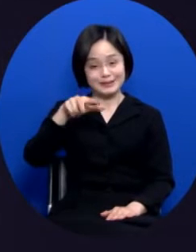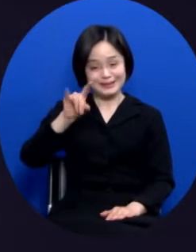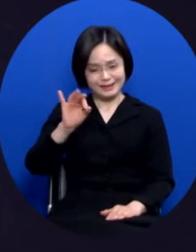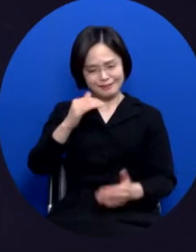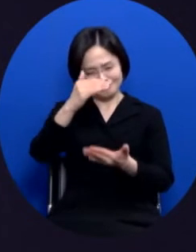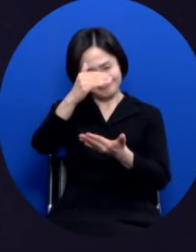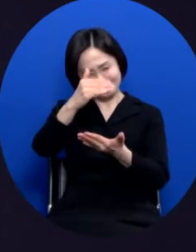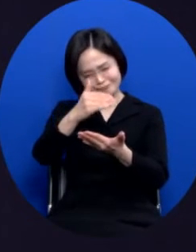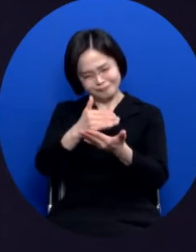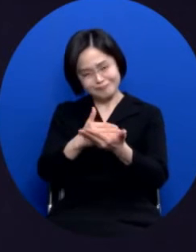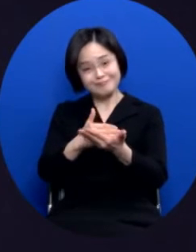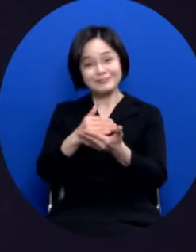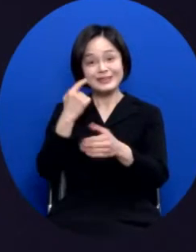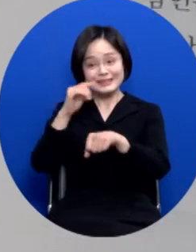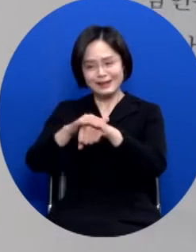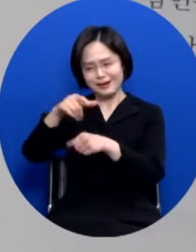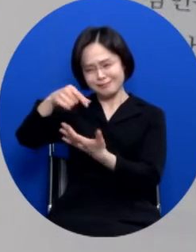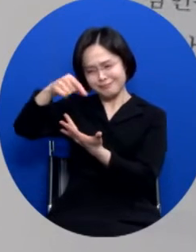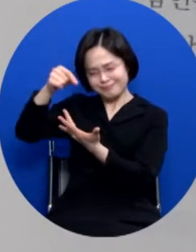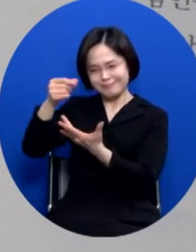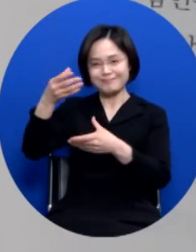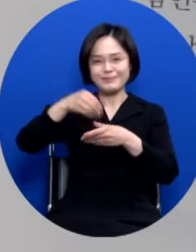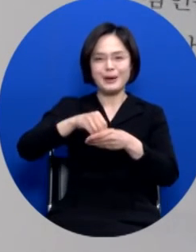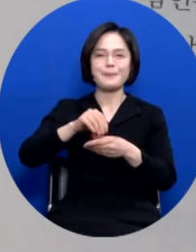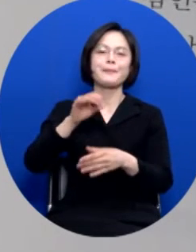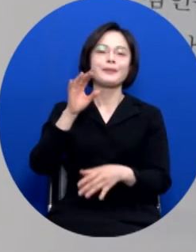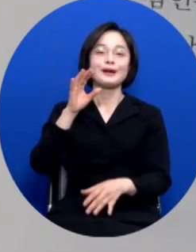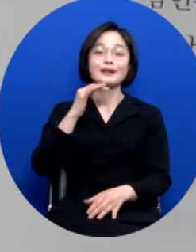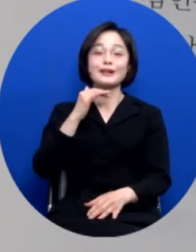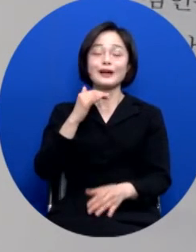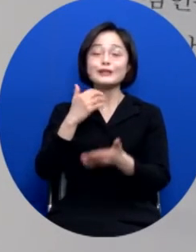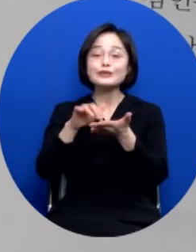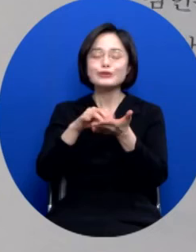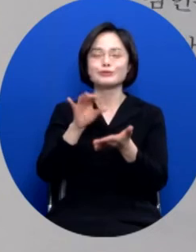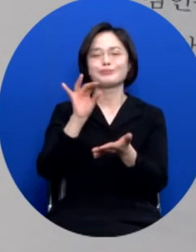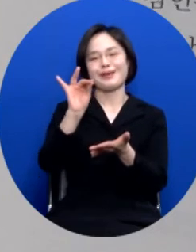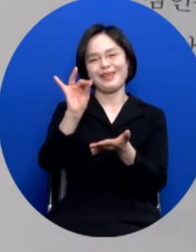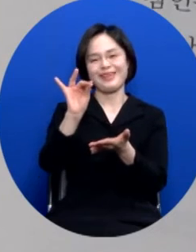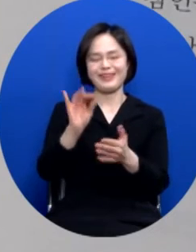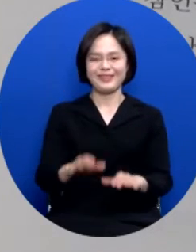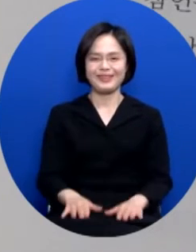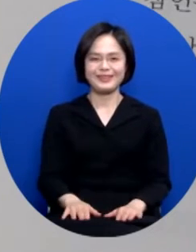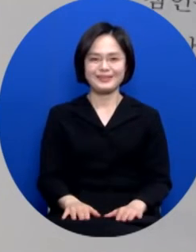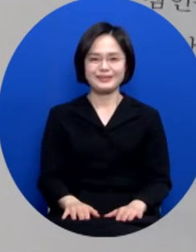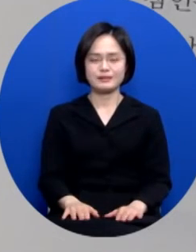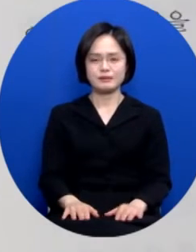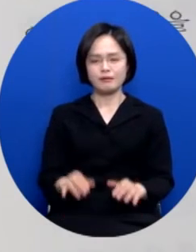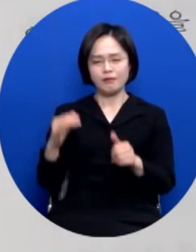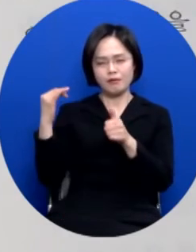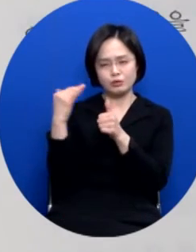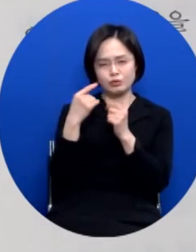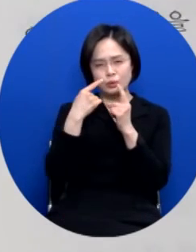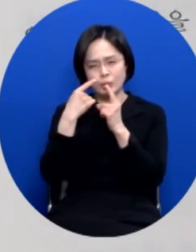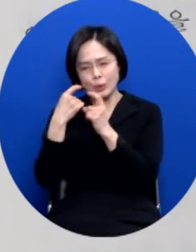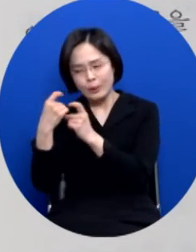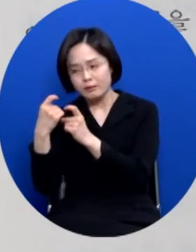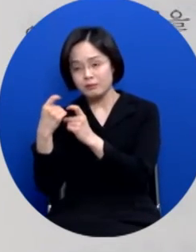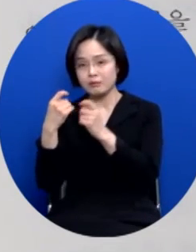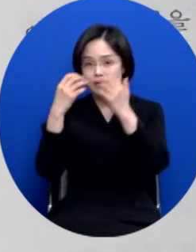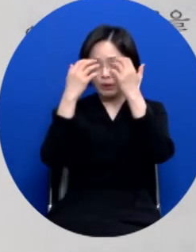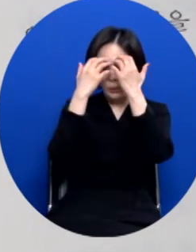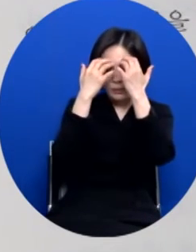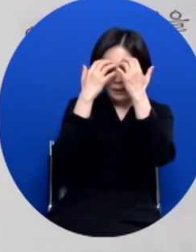지혜가 담겼습니다. 유혹과 고난, 가정과 교회 등 일상과 닿아 있는 주제를